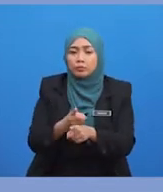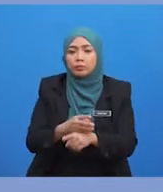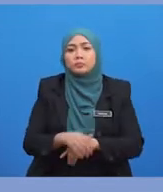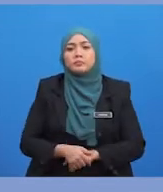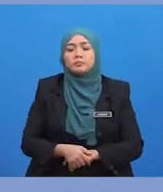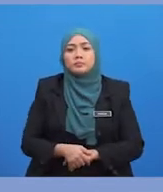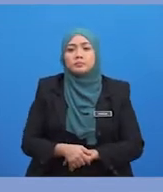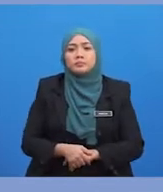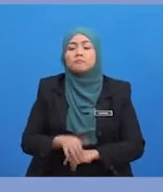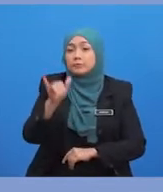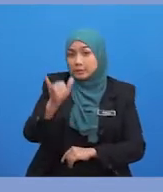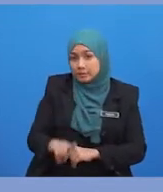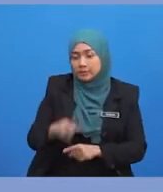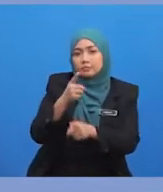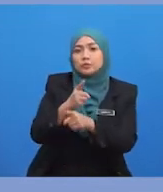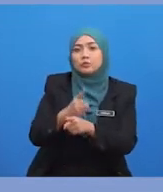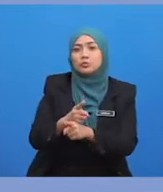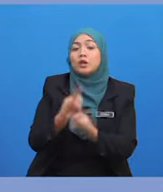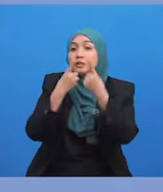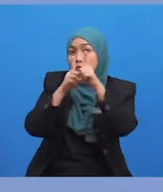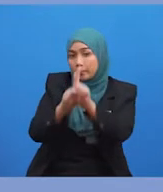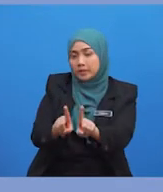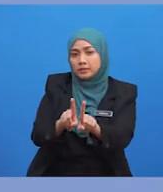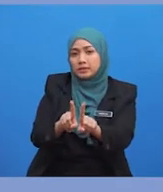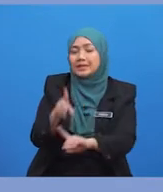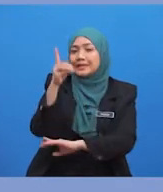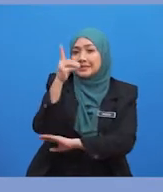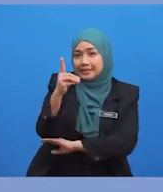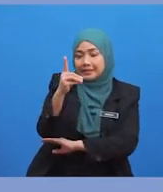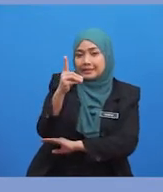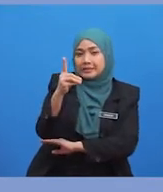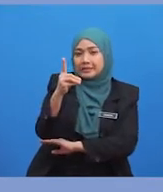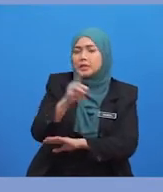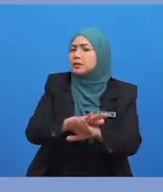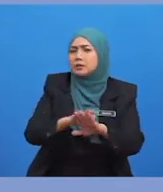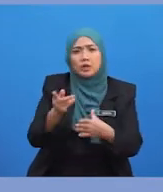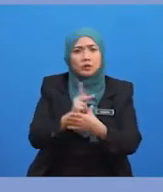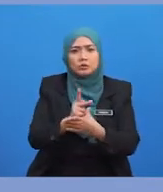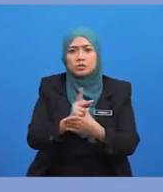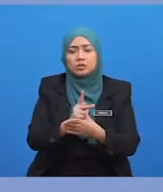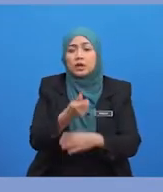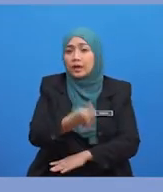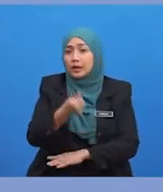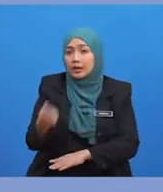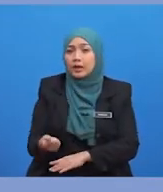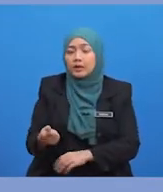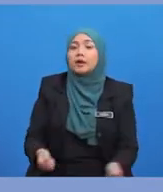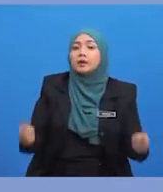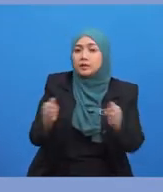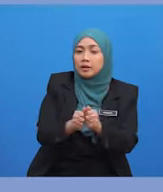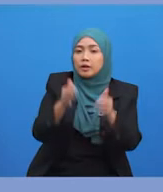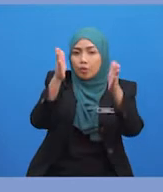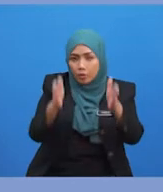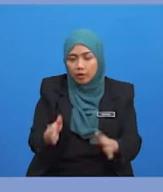Ya, betul. Jawapannya ialah D. Tidak berkongsi peralatan peribadi dengan orang